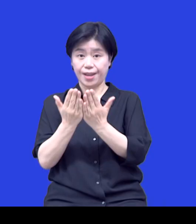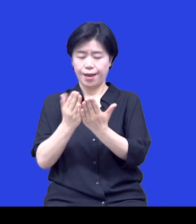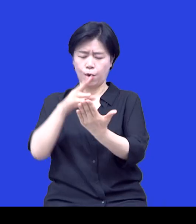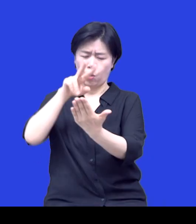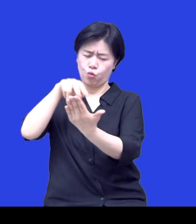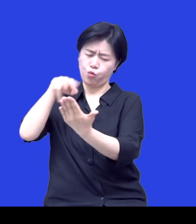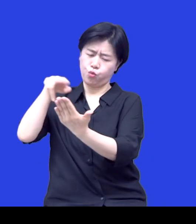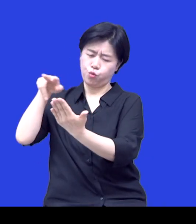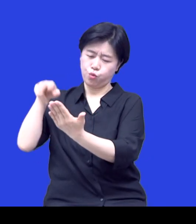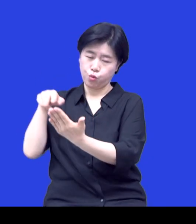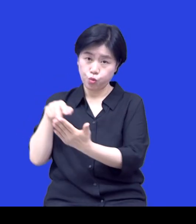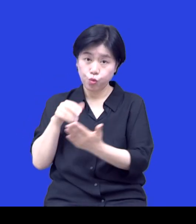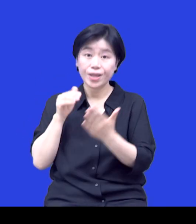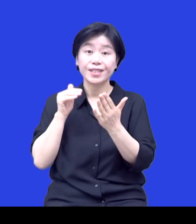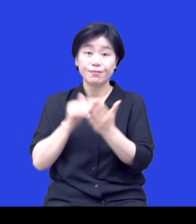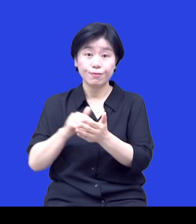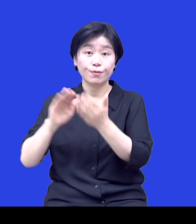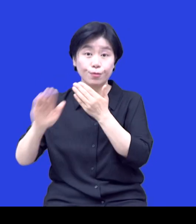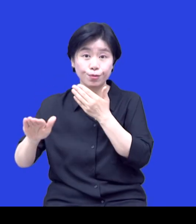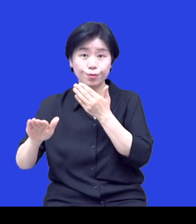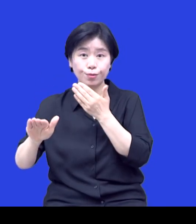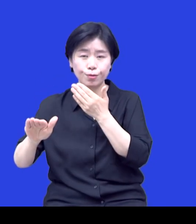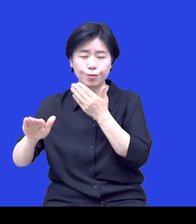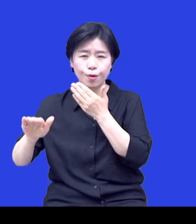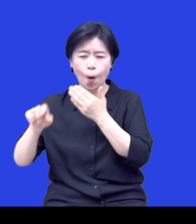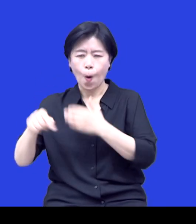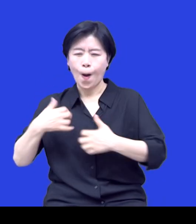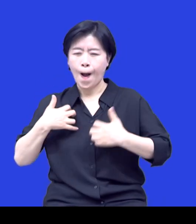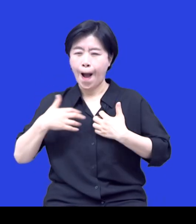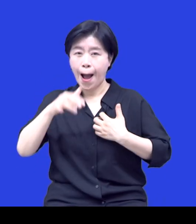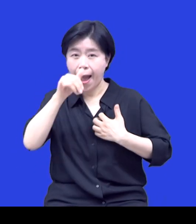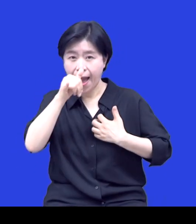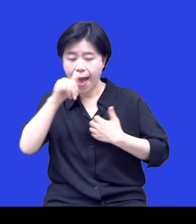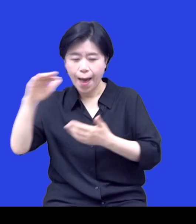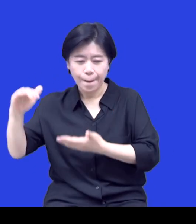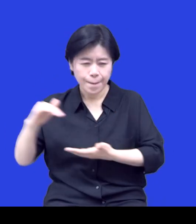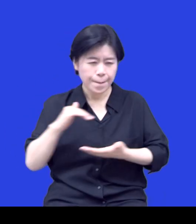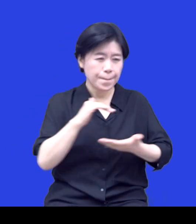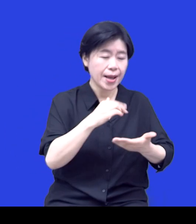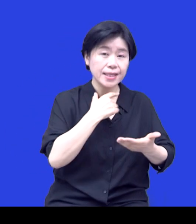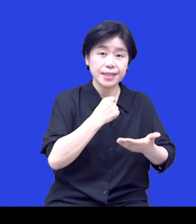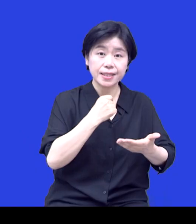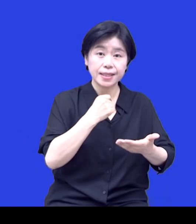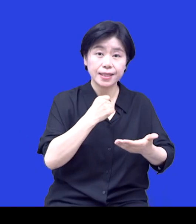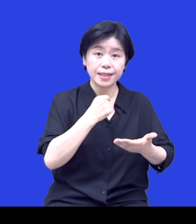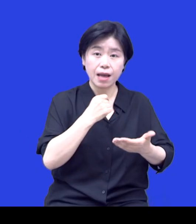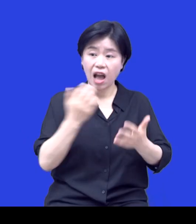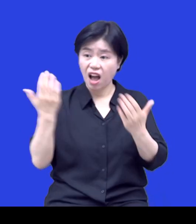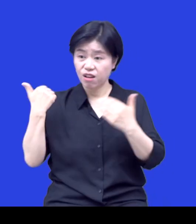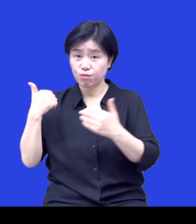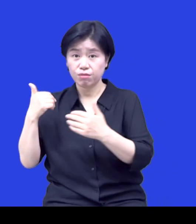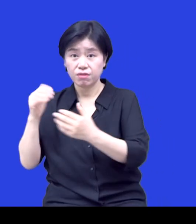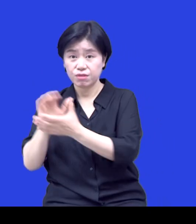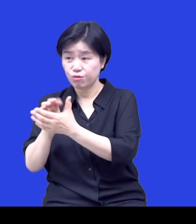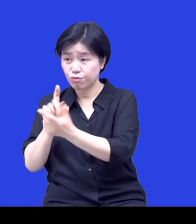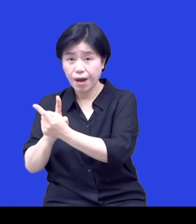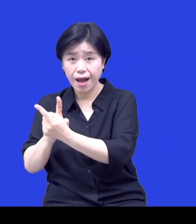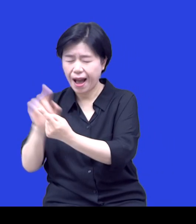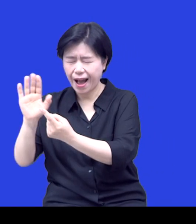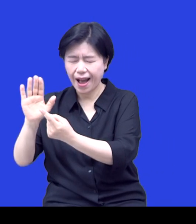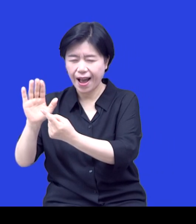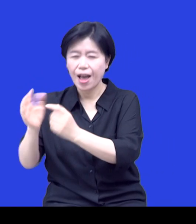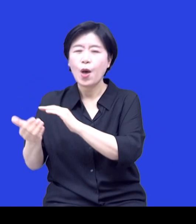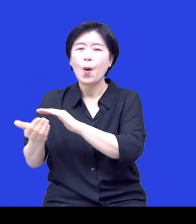거 읽고 와가지고 한니발에 대해서 또 이런 거 듣고 가서 이제 어디 얘기할 데가 없으니까 학교 가서 얘기하기 전에 집안